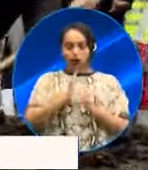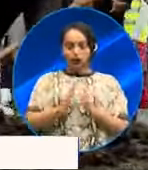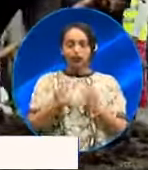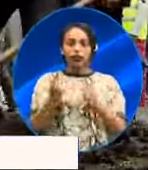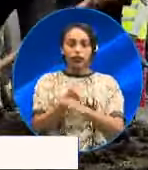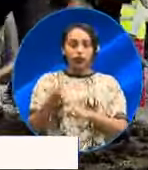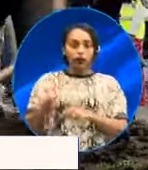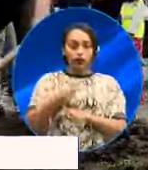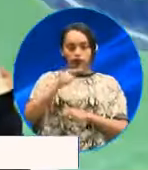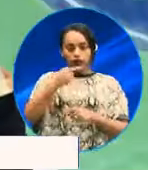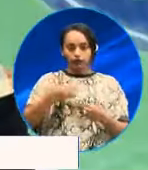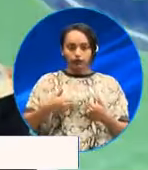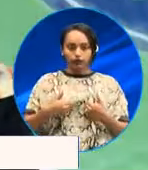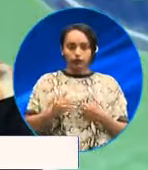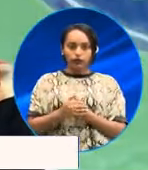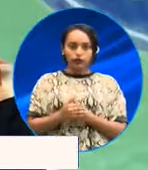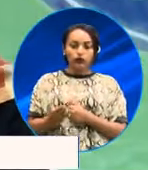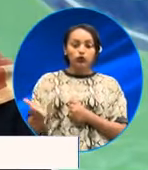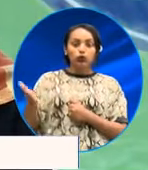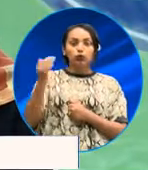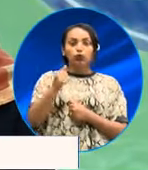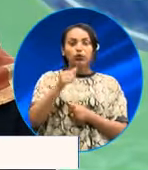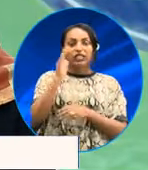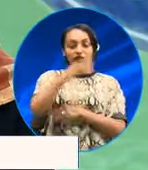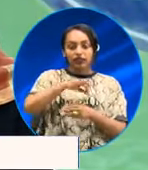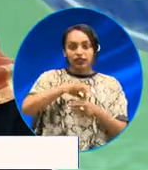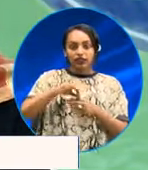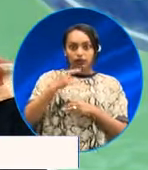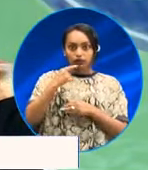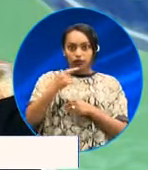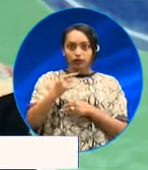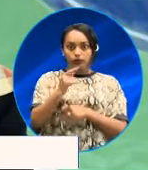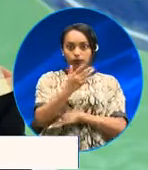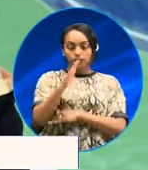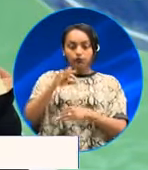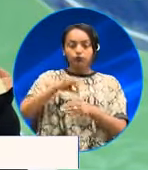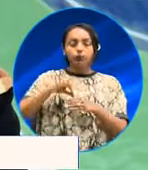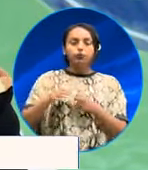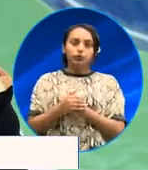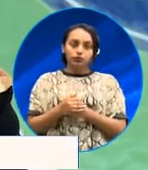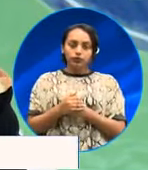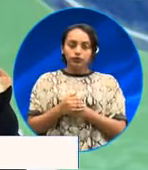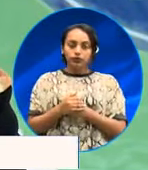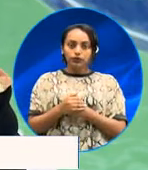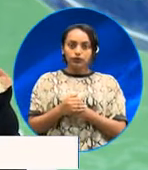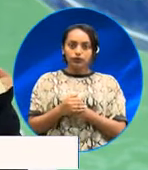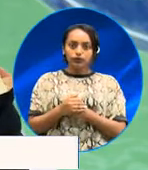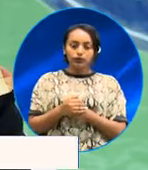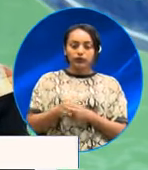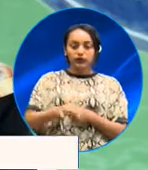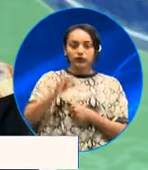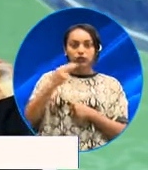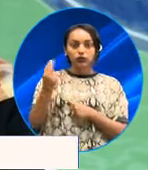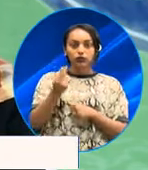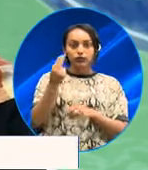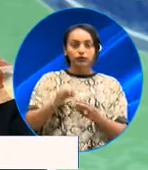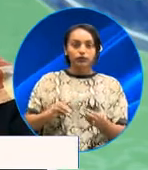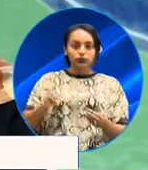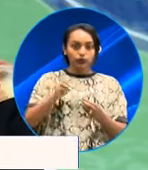ድልድይ መሆኑንም ተናግረዋል። ኑ ችግኝ እንትከል ስንል ችግኝ ከመትከል ከምናገኘው